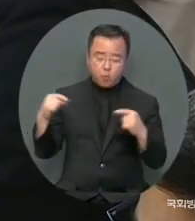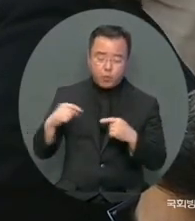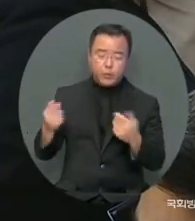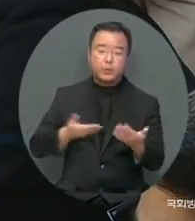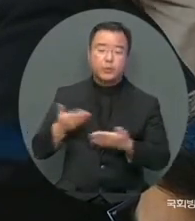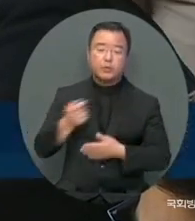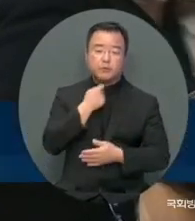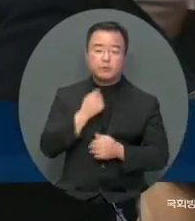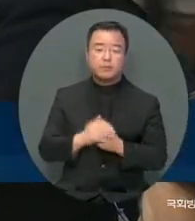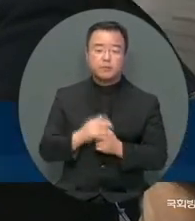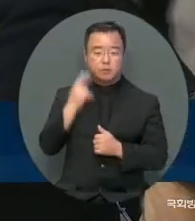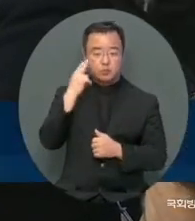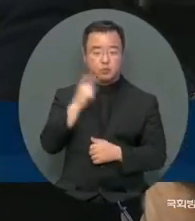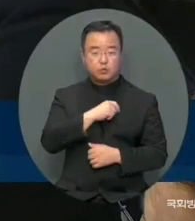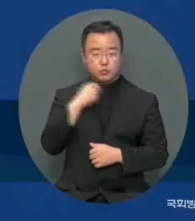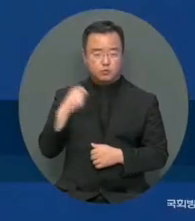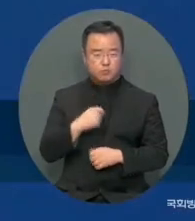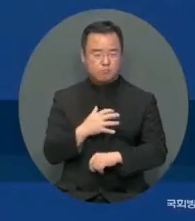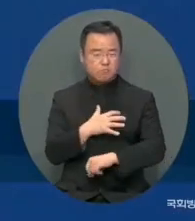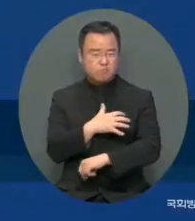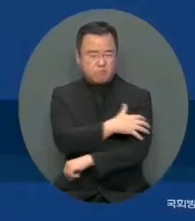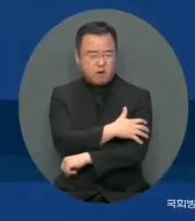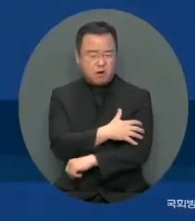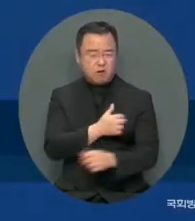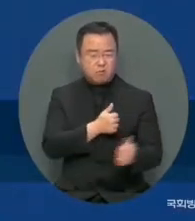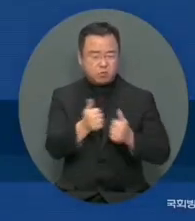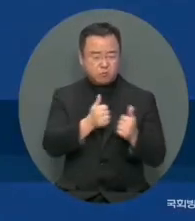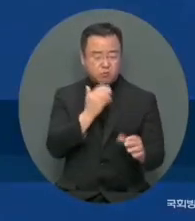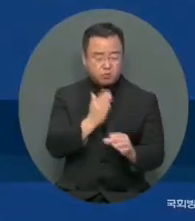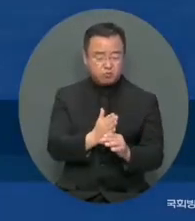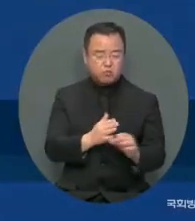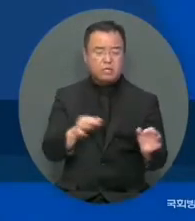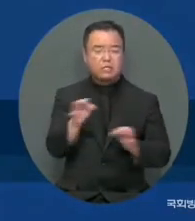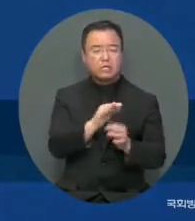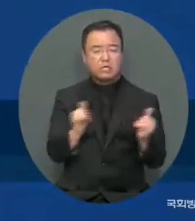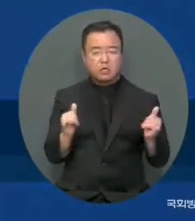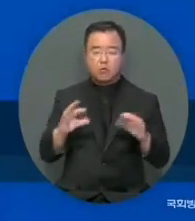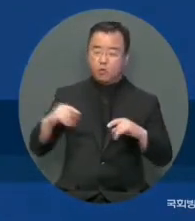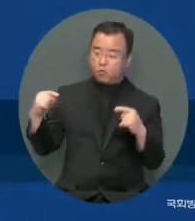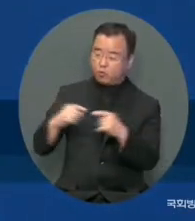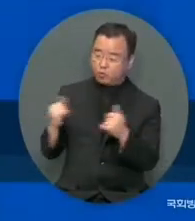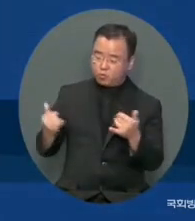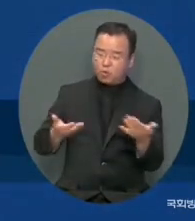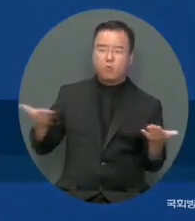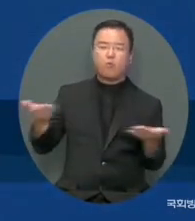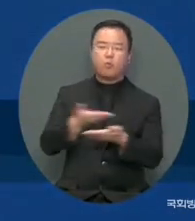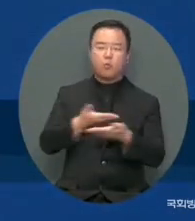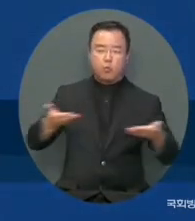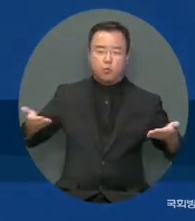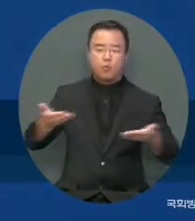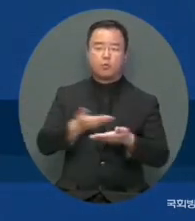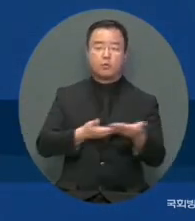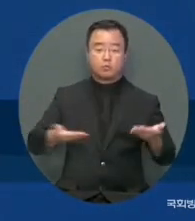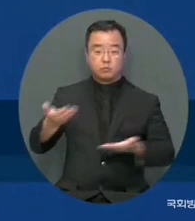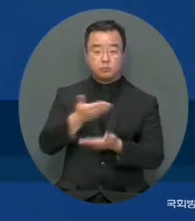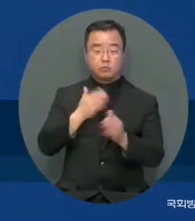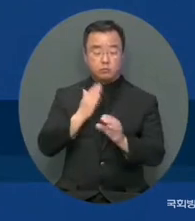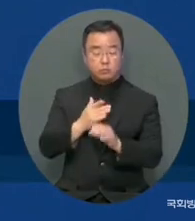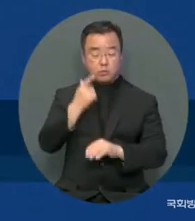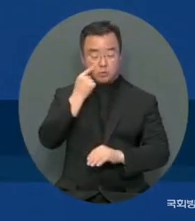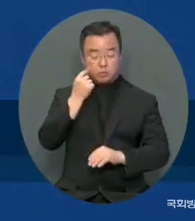중국은 패권 경쟁의 와중에서도 경제인과 외교 간의 교류를 이어가고 있습니다.